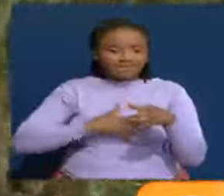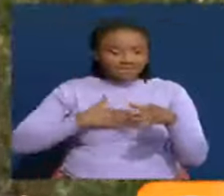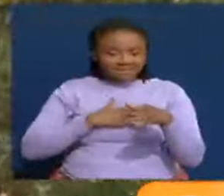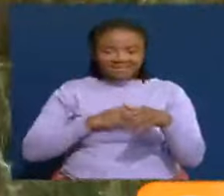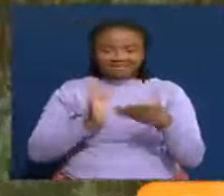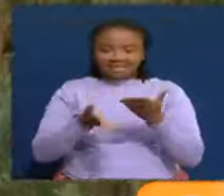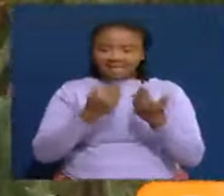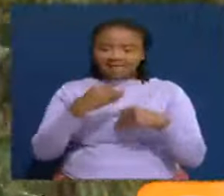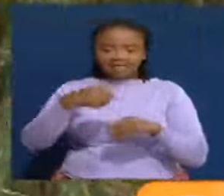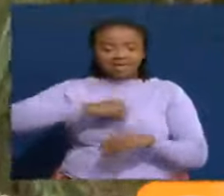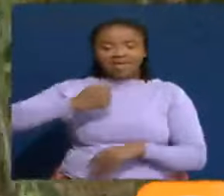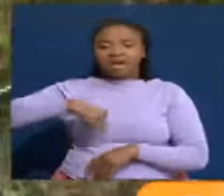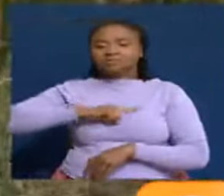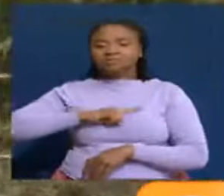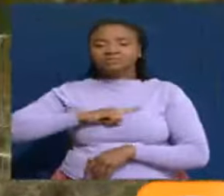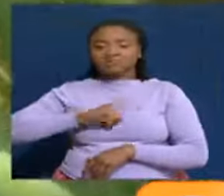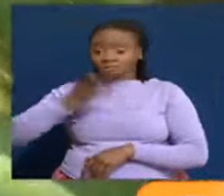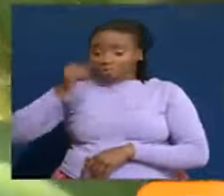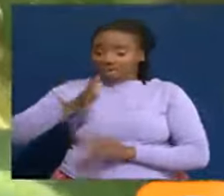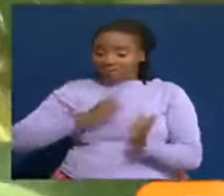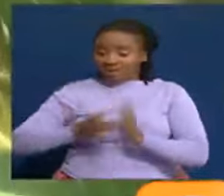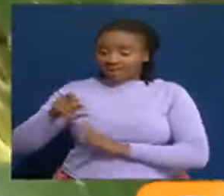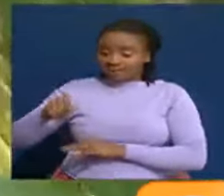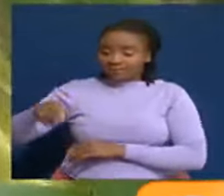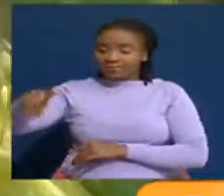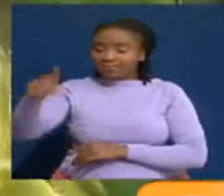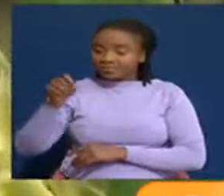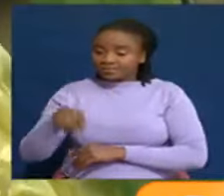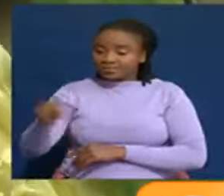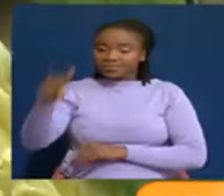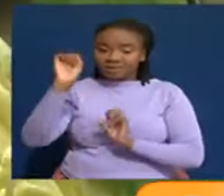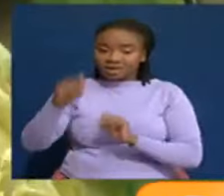itakayowawezesha kurejelea upanzi wa mimea ili wapate namna